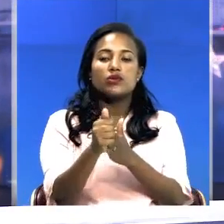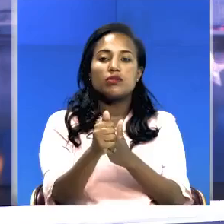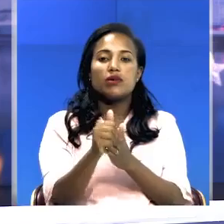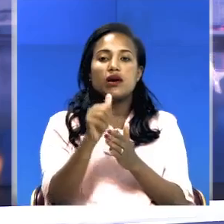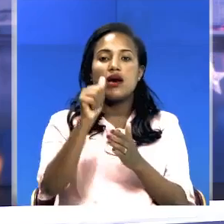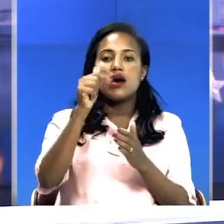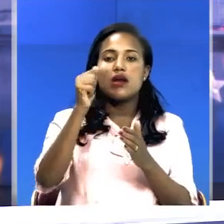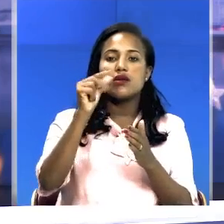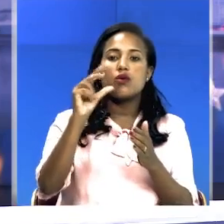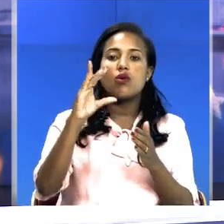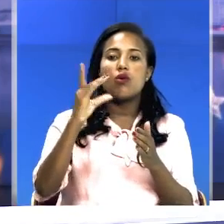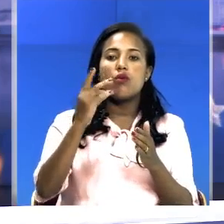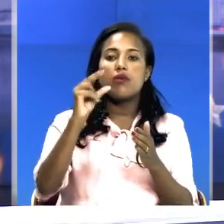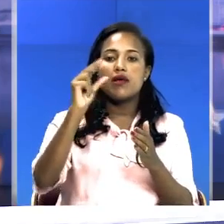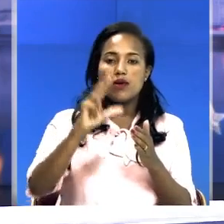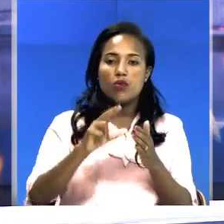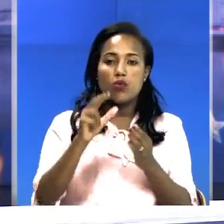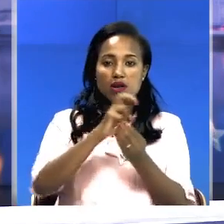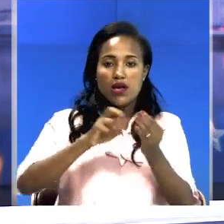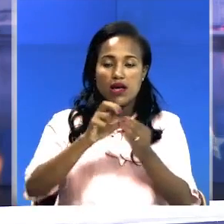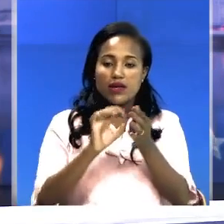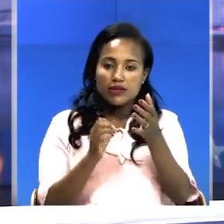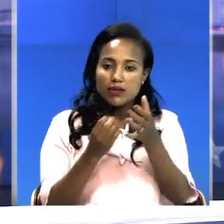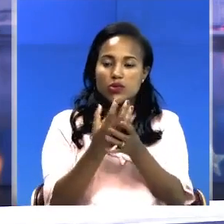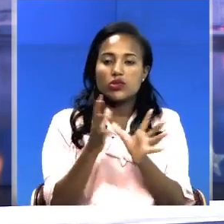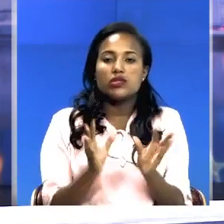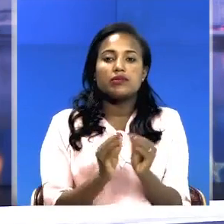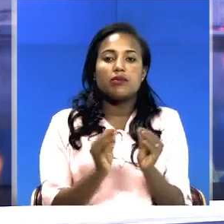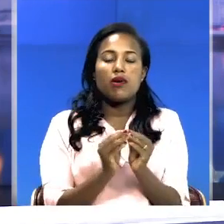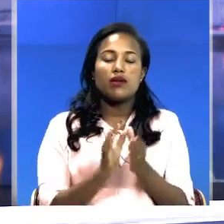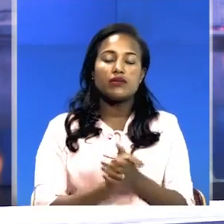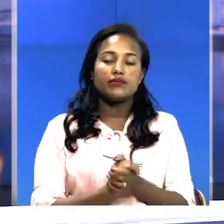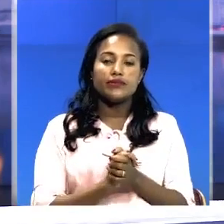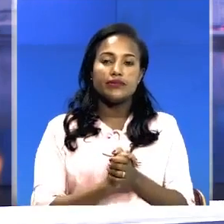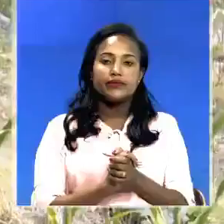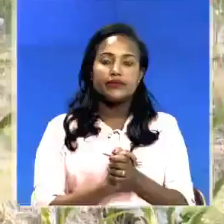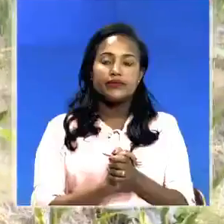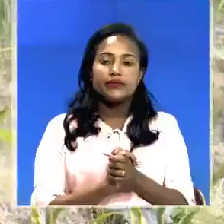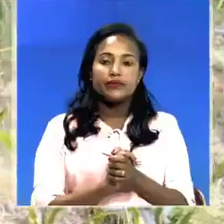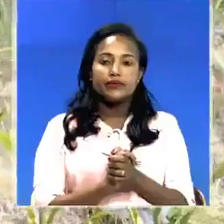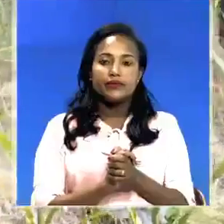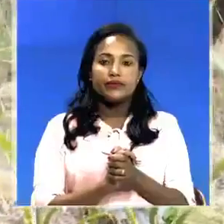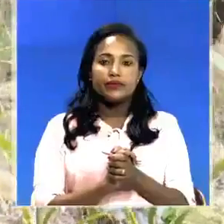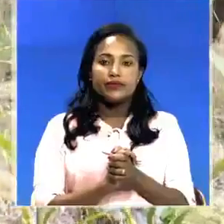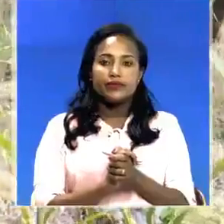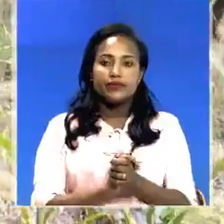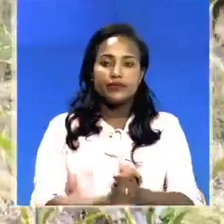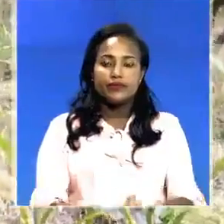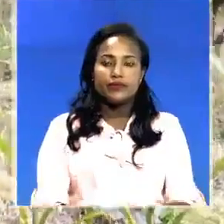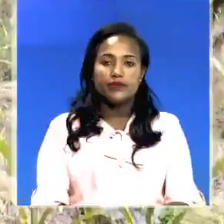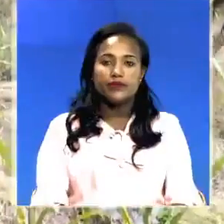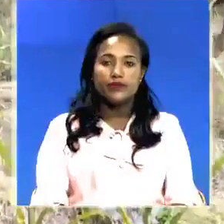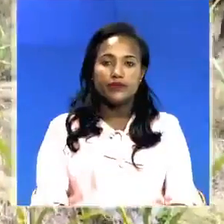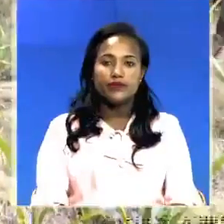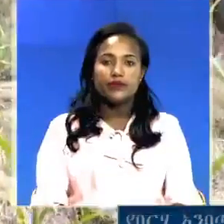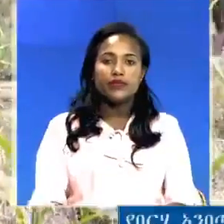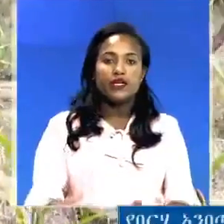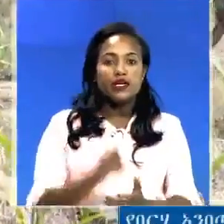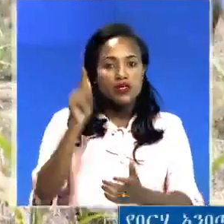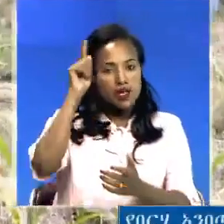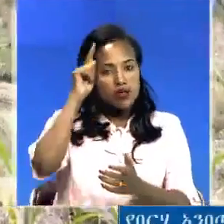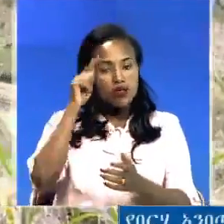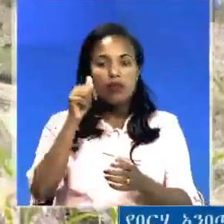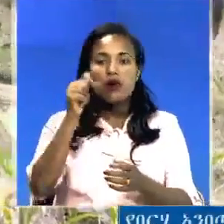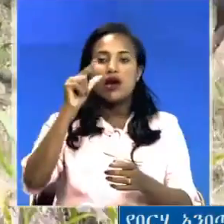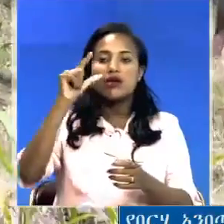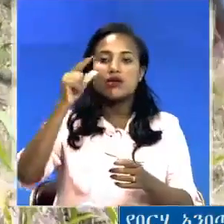የደረሱ ሰብሎችን ሰብስቧል። ሀብታሙ ዳኛቸው ዝርዝር አለው። አርሶ አደር ንጋቱ ዘውገ ባንኮበር ወረዳ አልዩአን